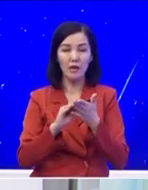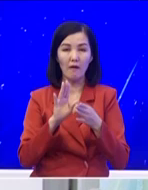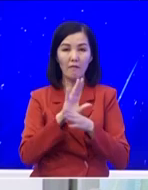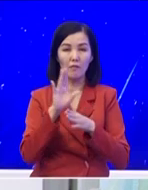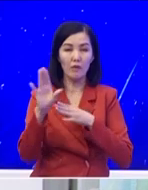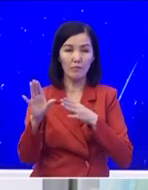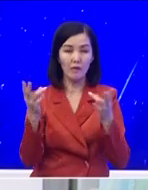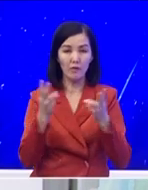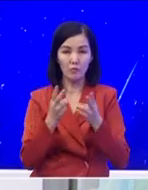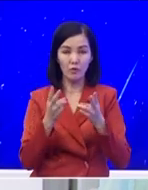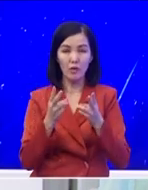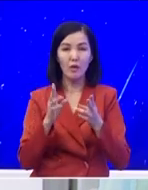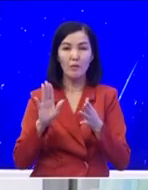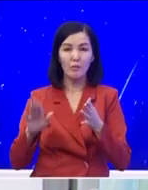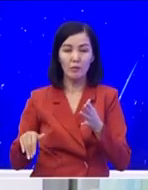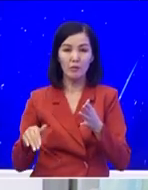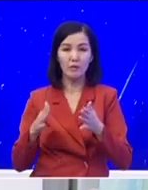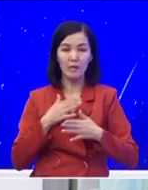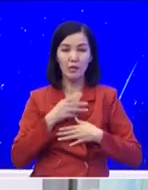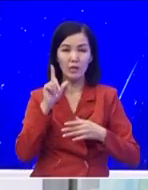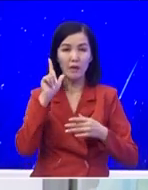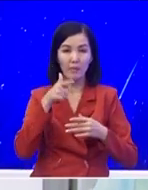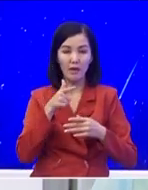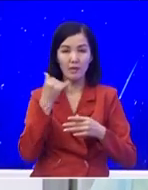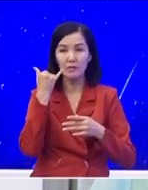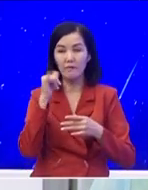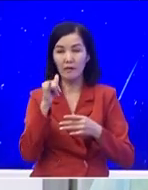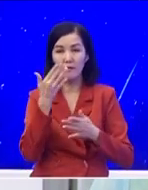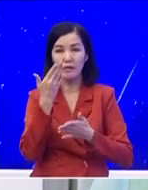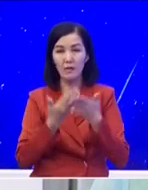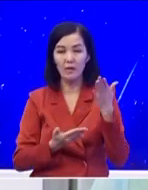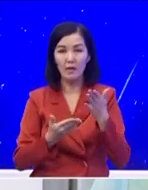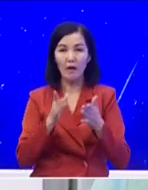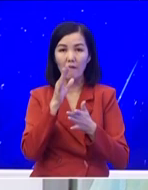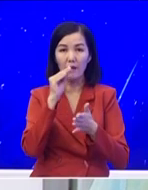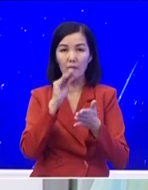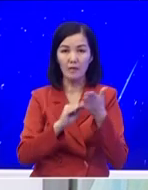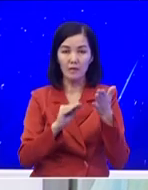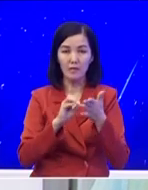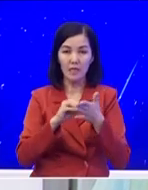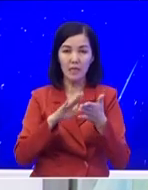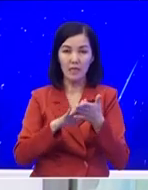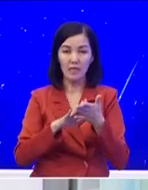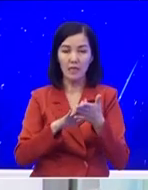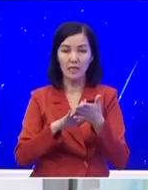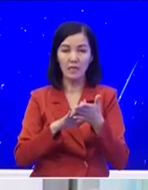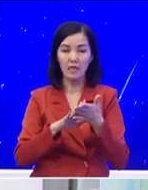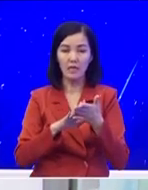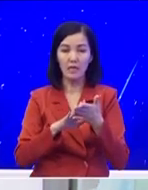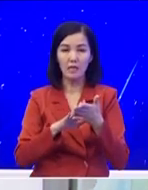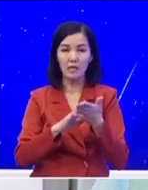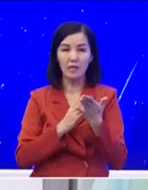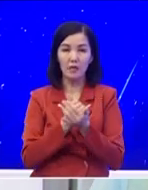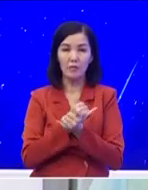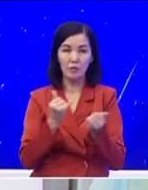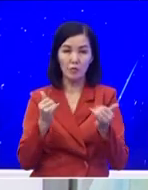чего наш оператор связывается, уточняет время, возможность выполнения